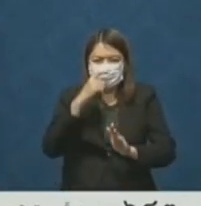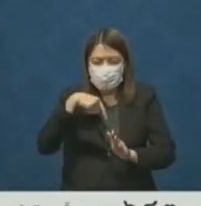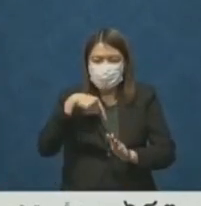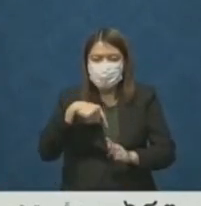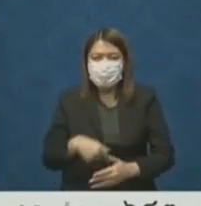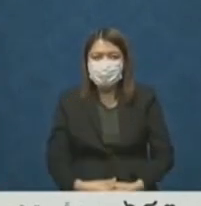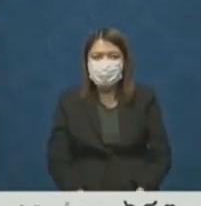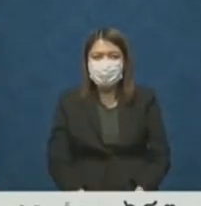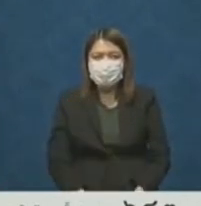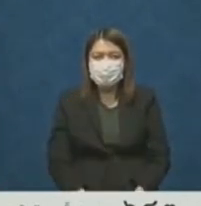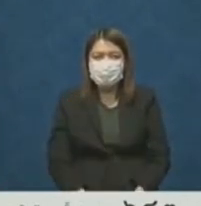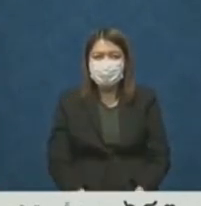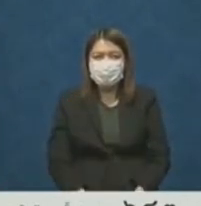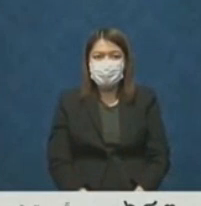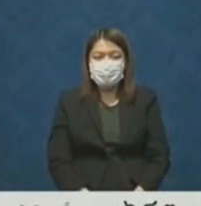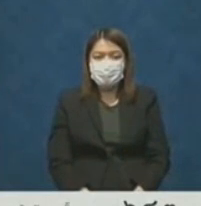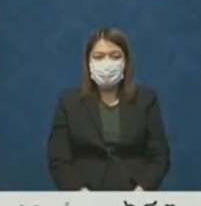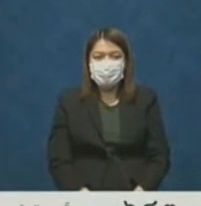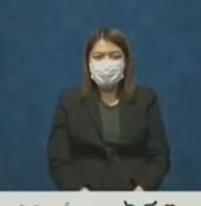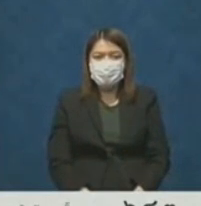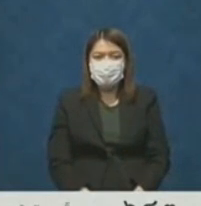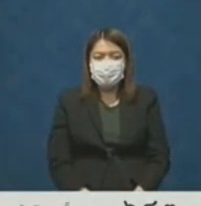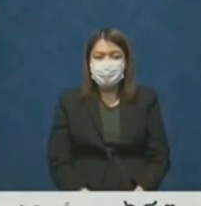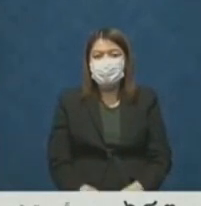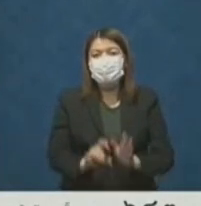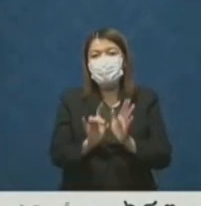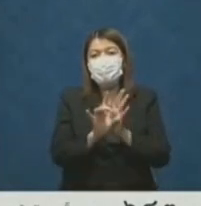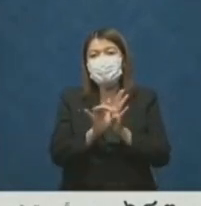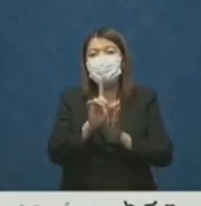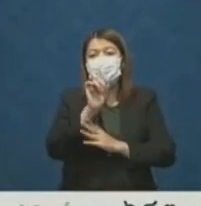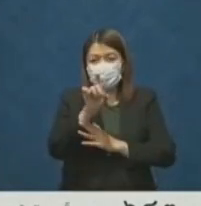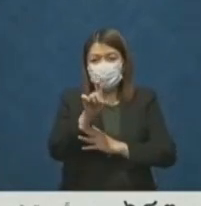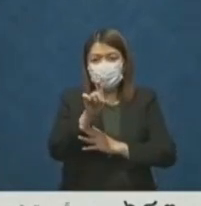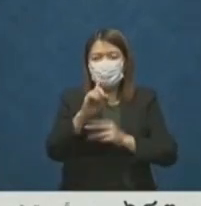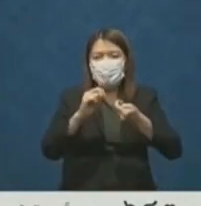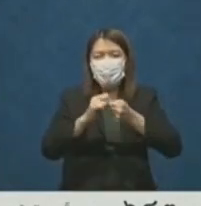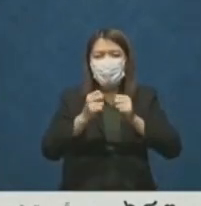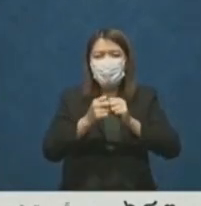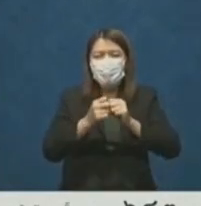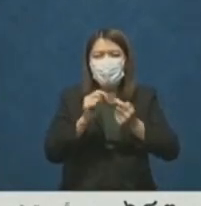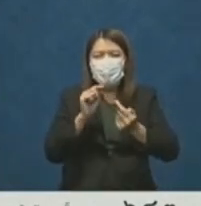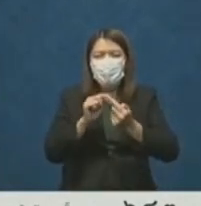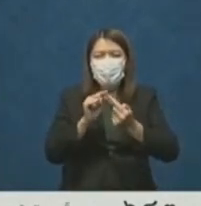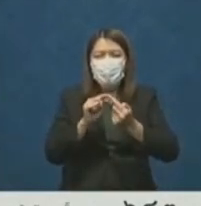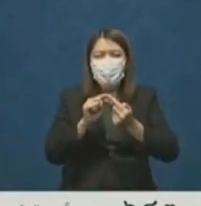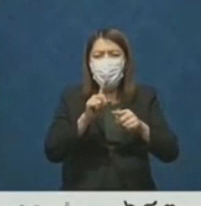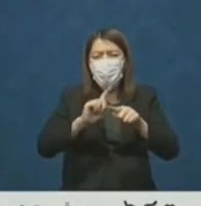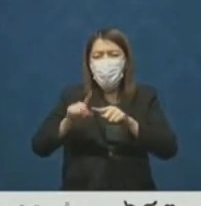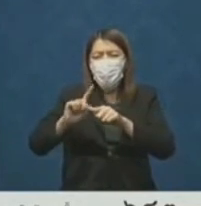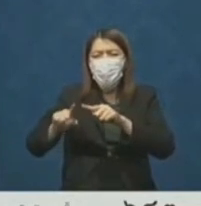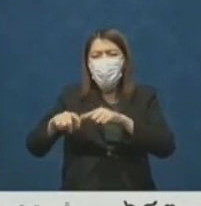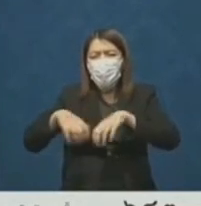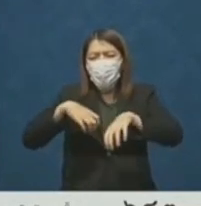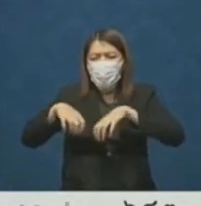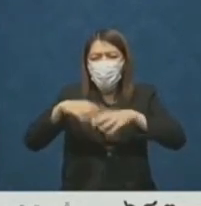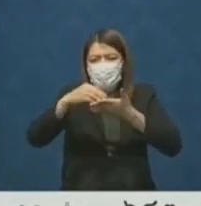ของคนไทยครับท่านประธานครับประเด็นสุดท้ายที่จะถามท่านก็คือปัญหาในเรื่องมิติต่